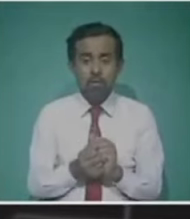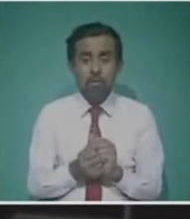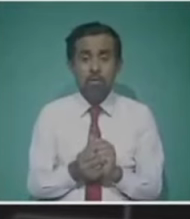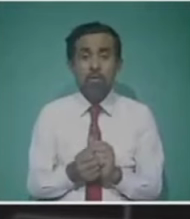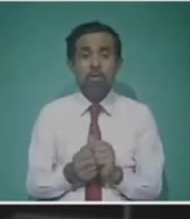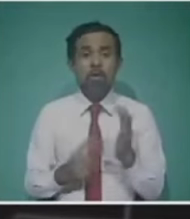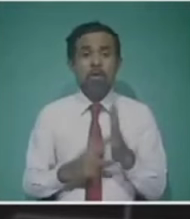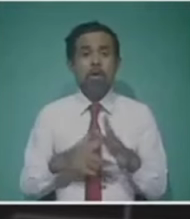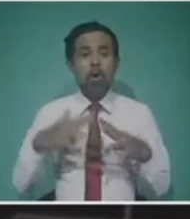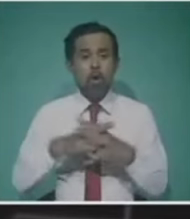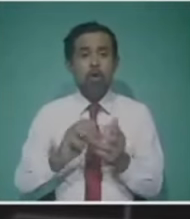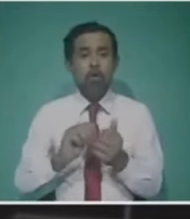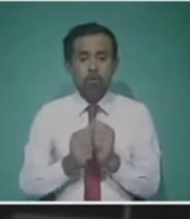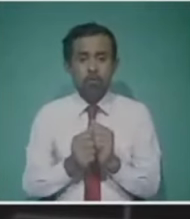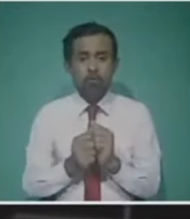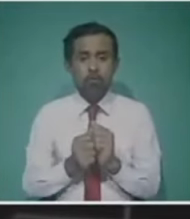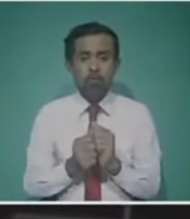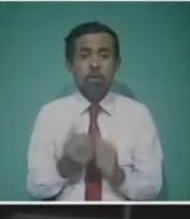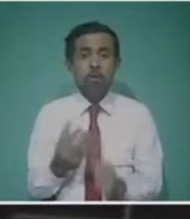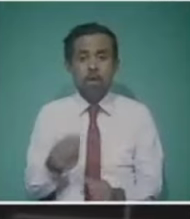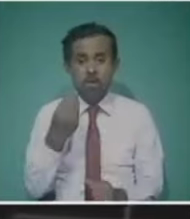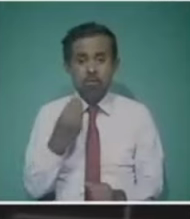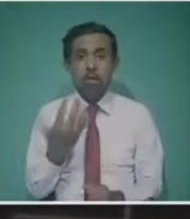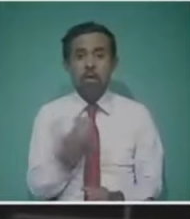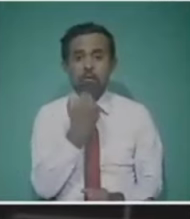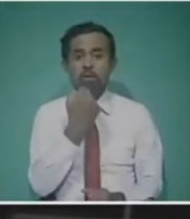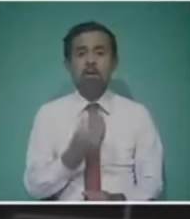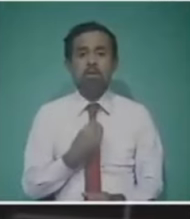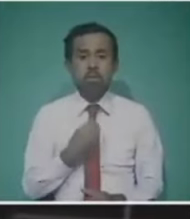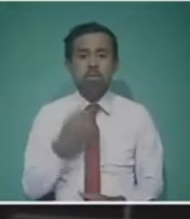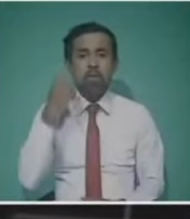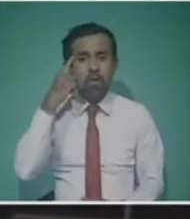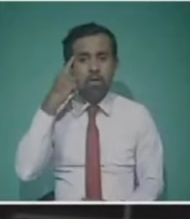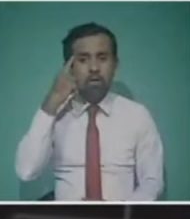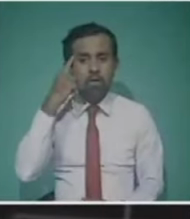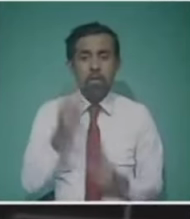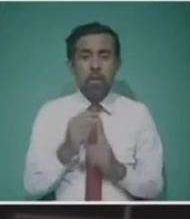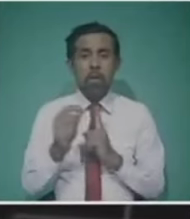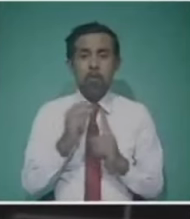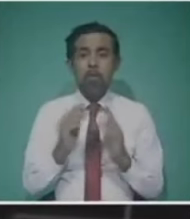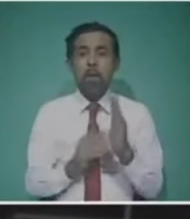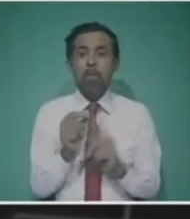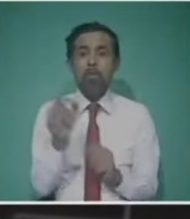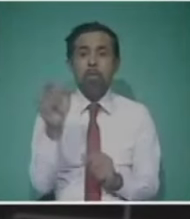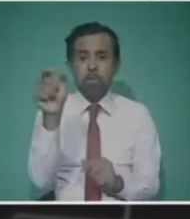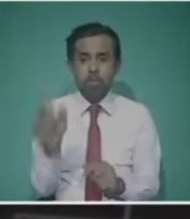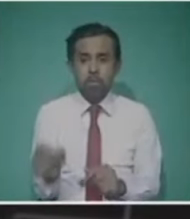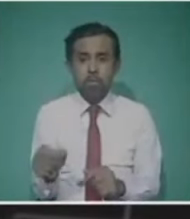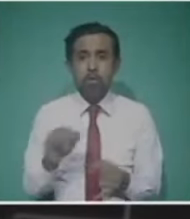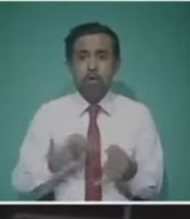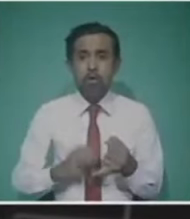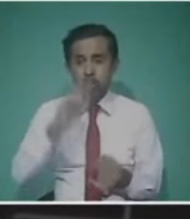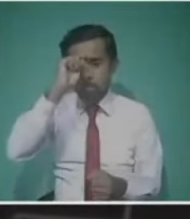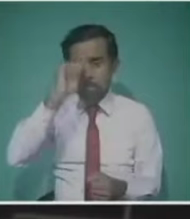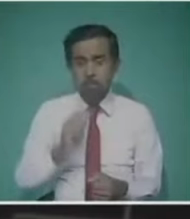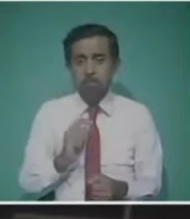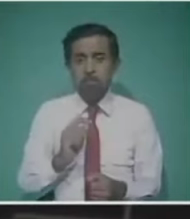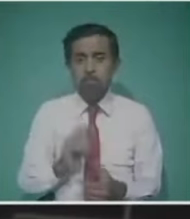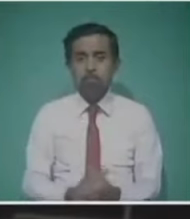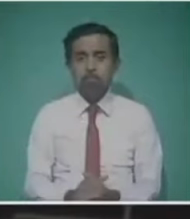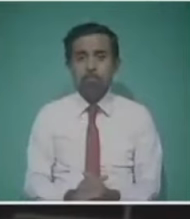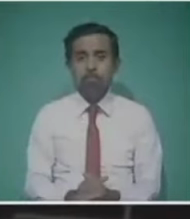அதுபோன்று எங்களுடைய சக பாராளுமன்ற உறுப்பினர் இங்கு இல்லாவிட்டாலும் சுமத்திருந்த அவர்கள் தங்கள்